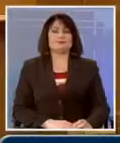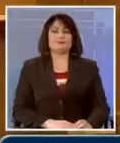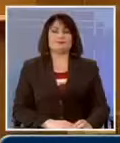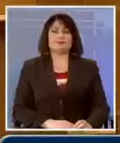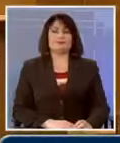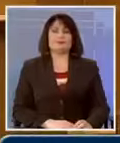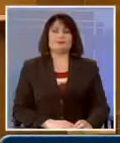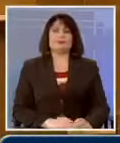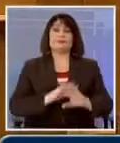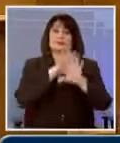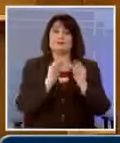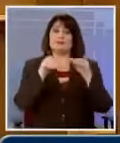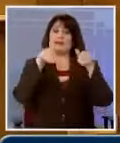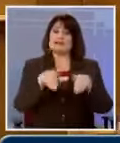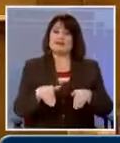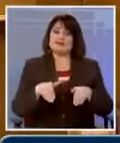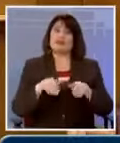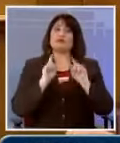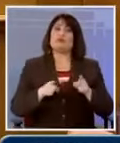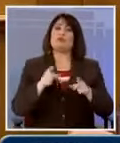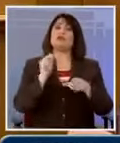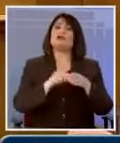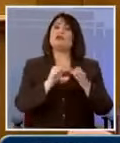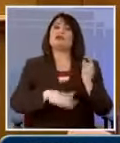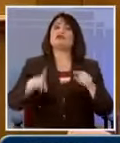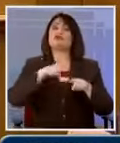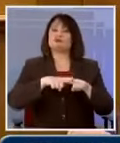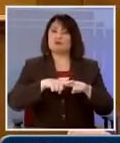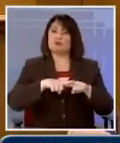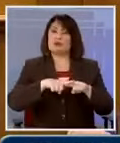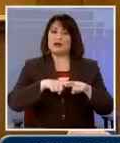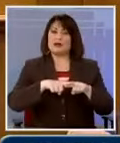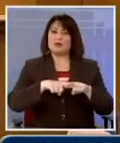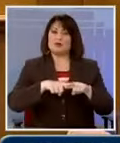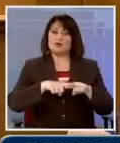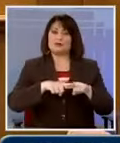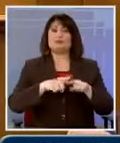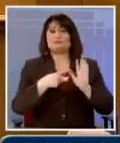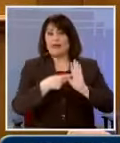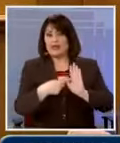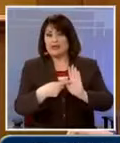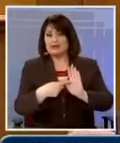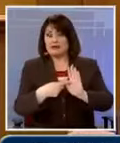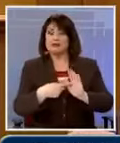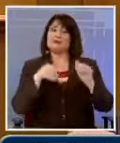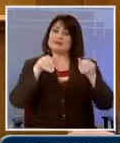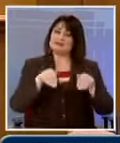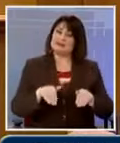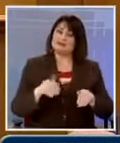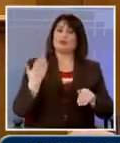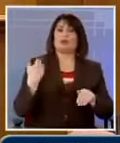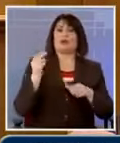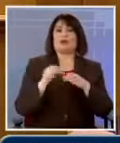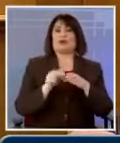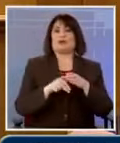Με πλήρη σεβασμό στη λαϊκή βούληση, όπως αυτή εκφράστηκε με την ψήφο του λαού μας στις πρόσφατες